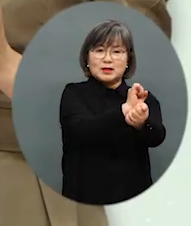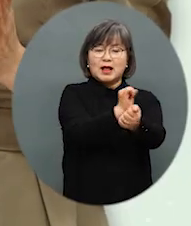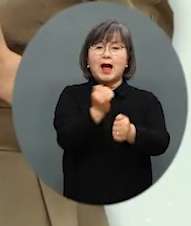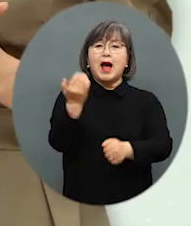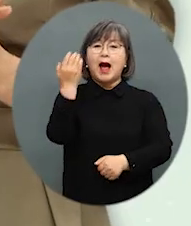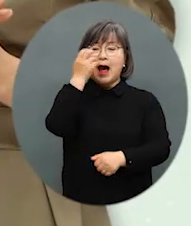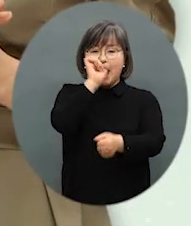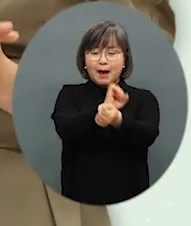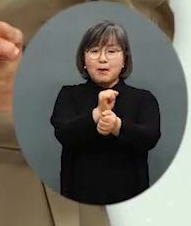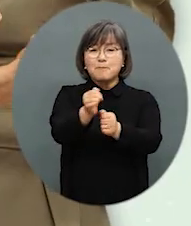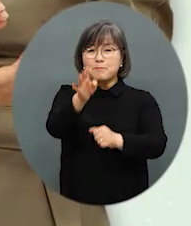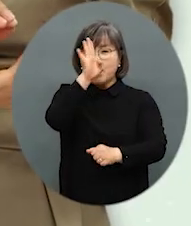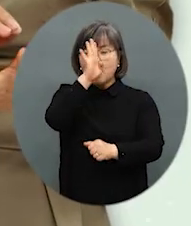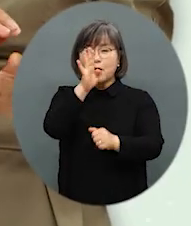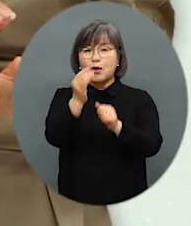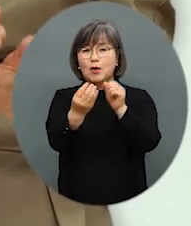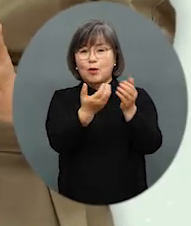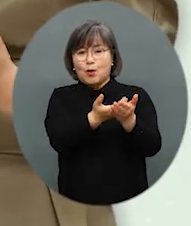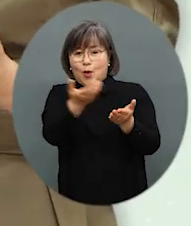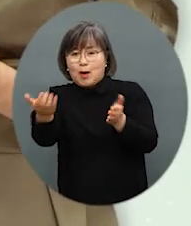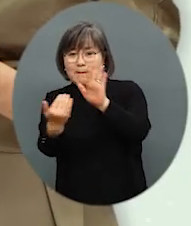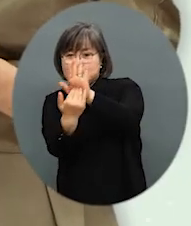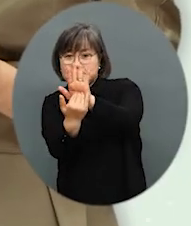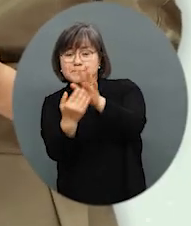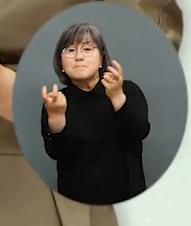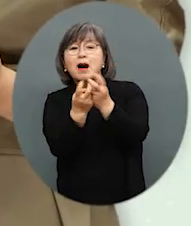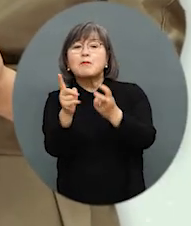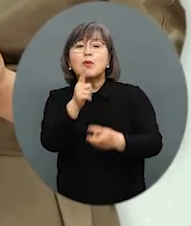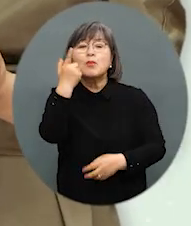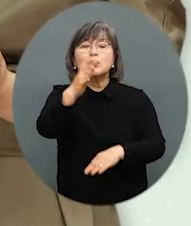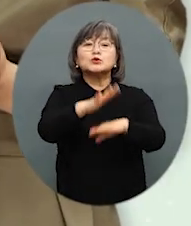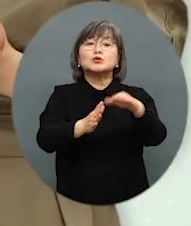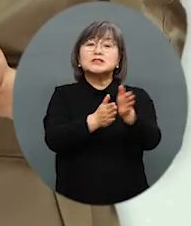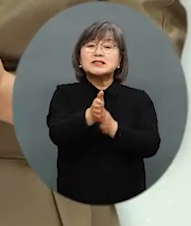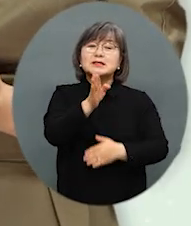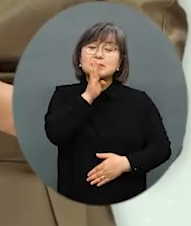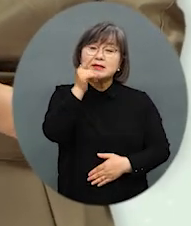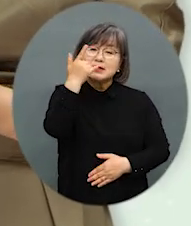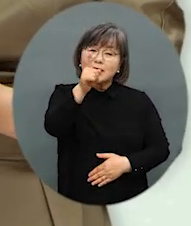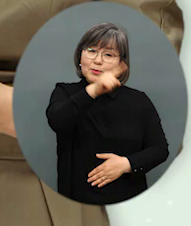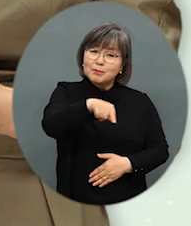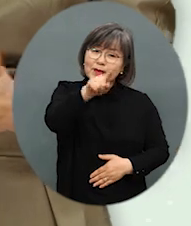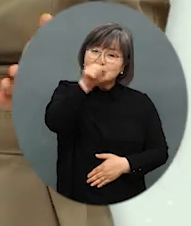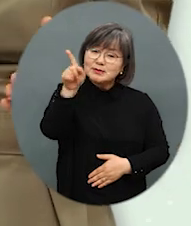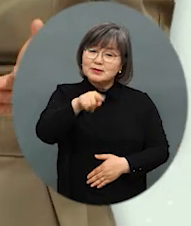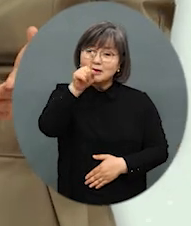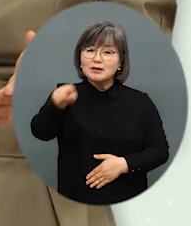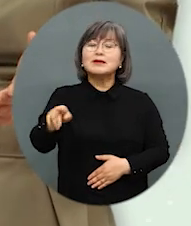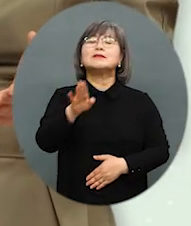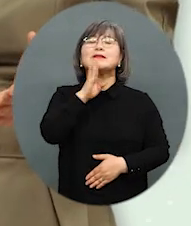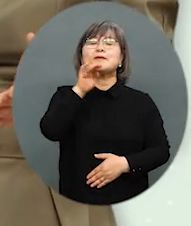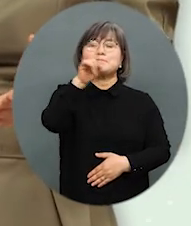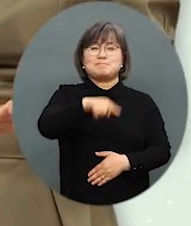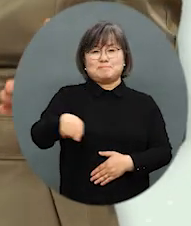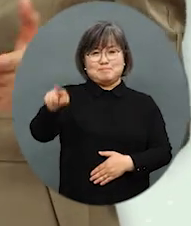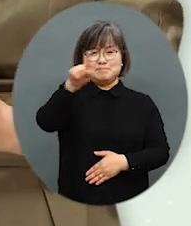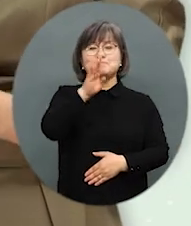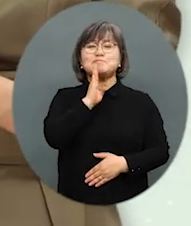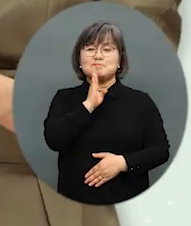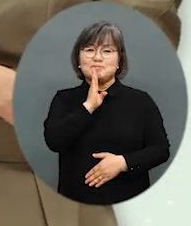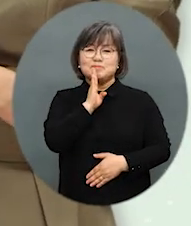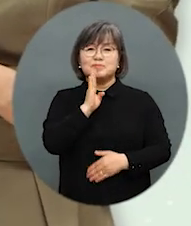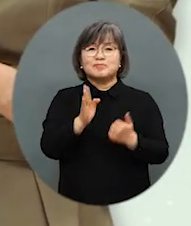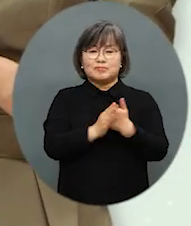손으로 옮기는 감염병을 예방하는 가장 확실한 방법은 손 씻기이다. 맞을까요? 틀릴까요?